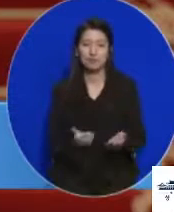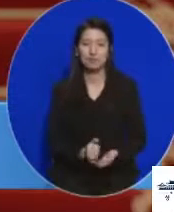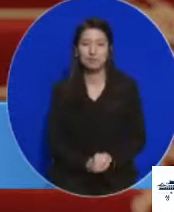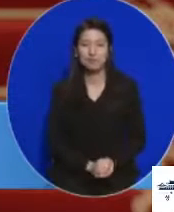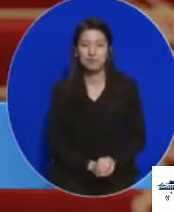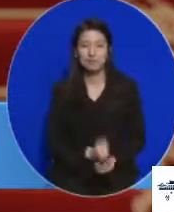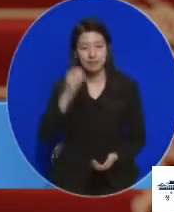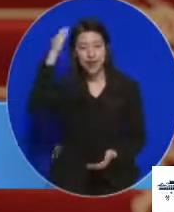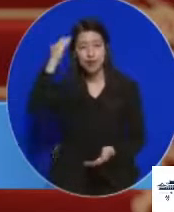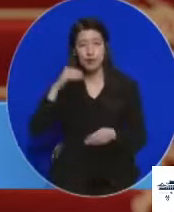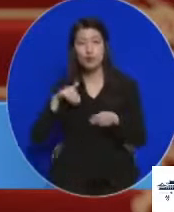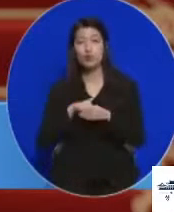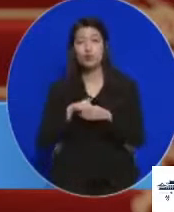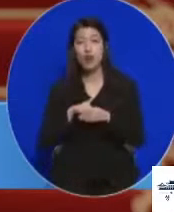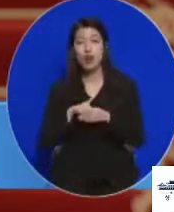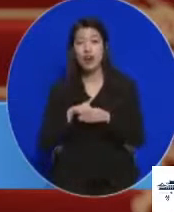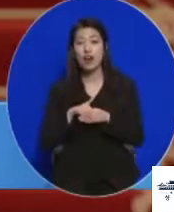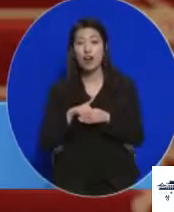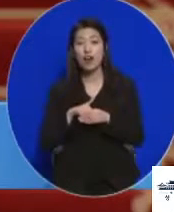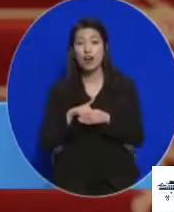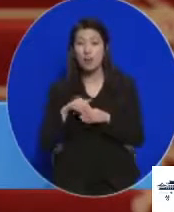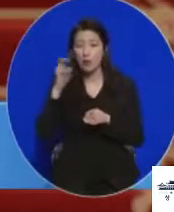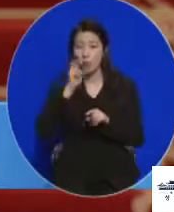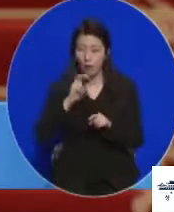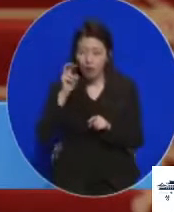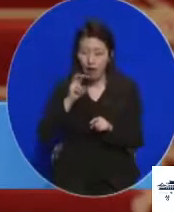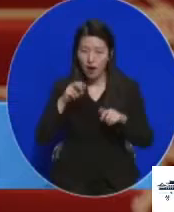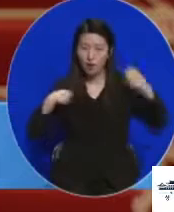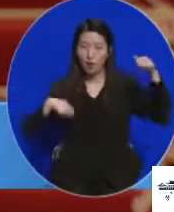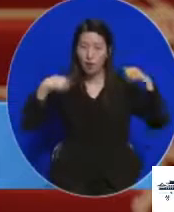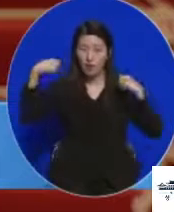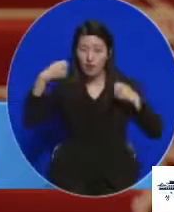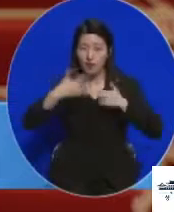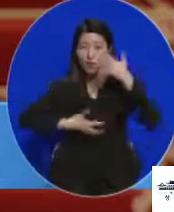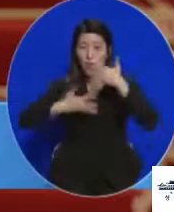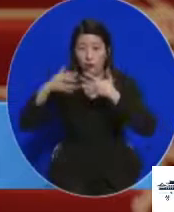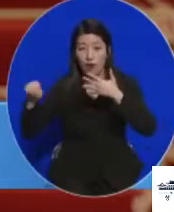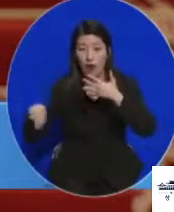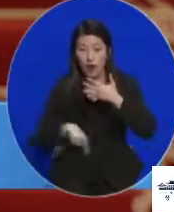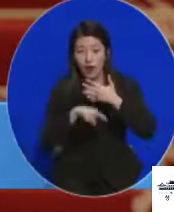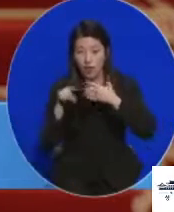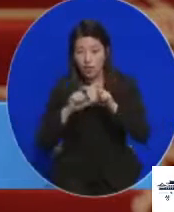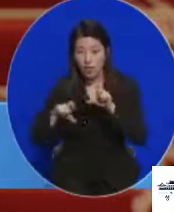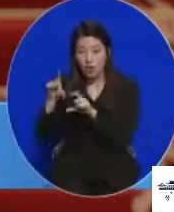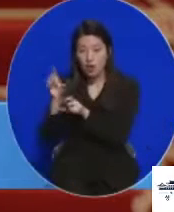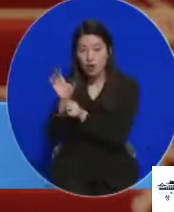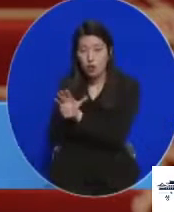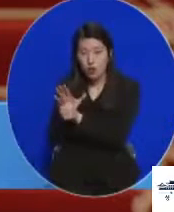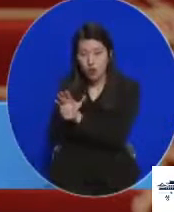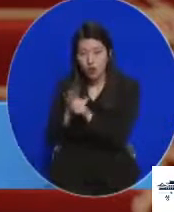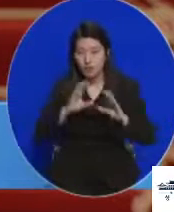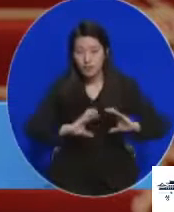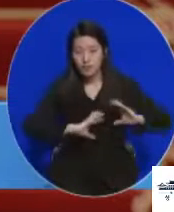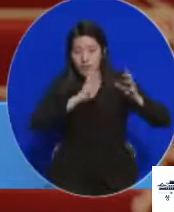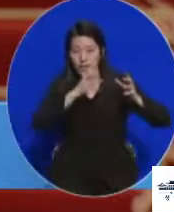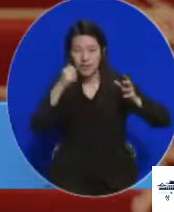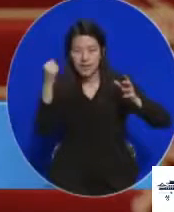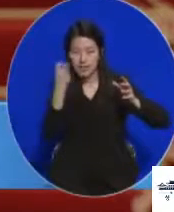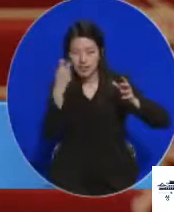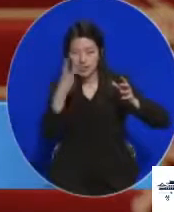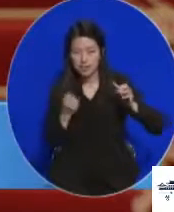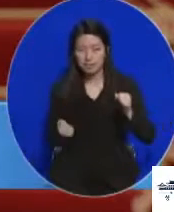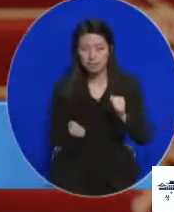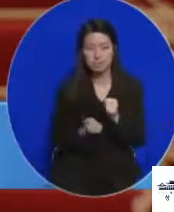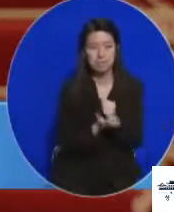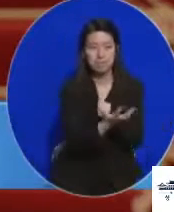한류 콘텐츠의 디지털화를 촉진하는 등 문화 강국의 위상을 더욱 확실하게 다져 나가겠습니다